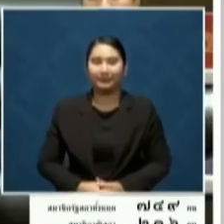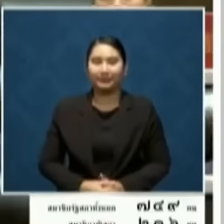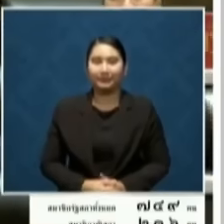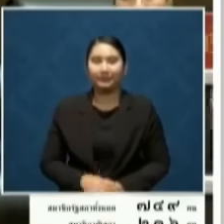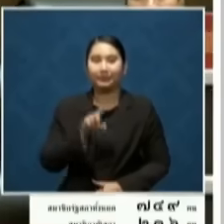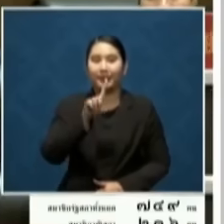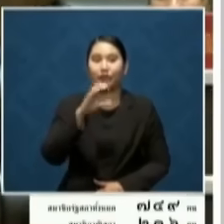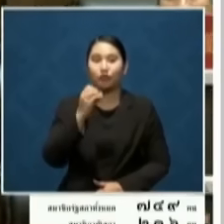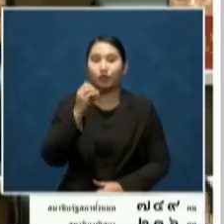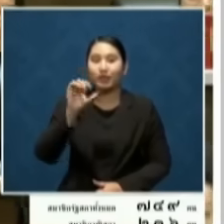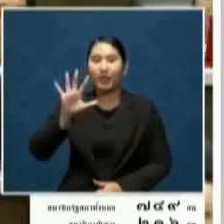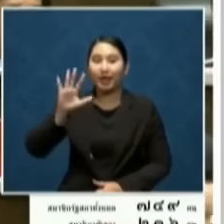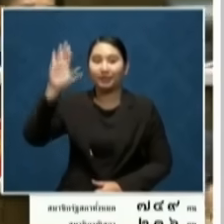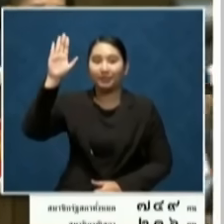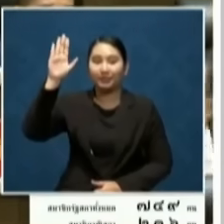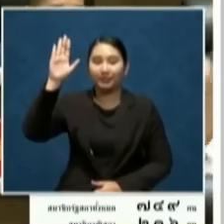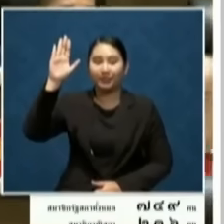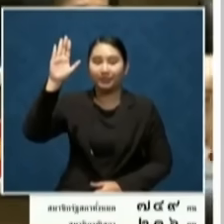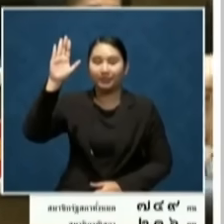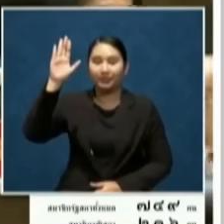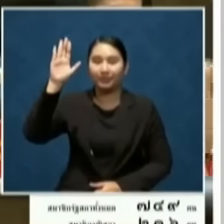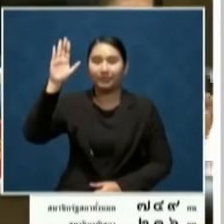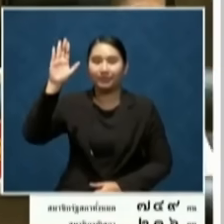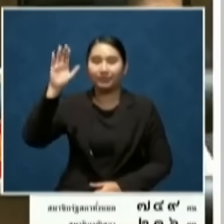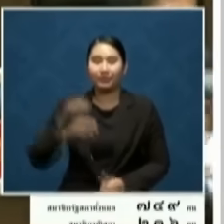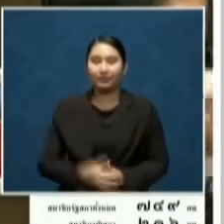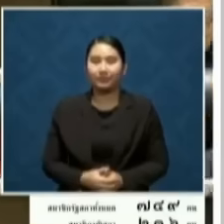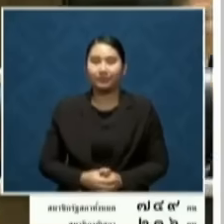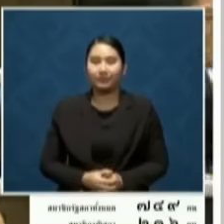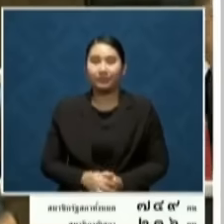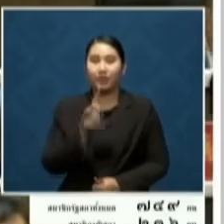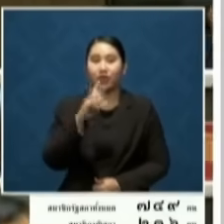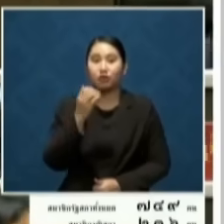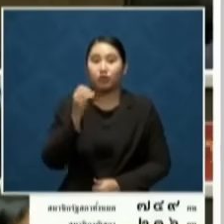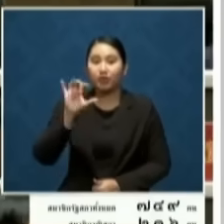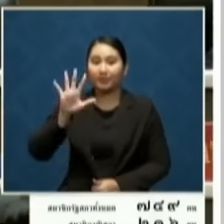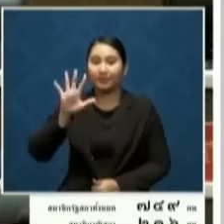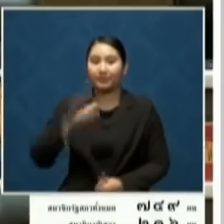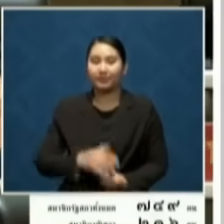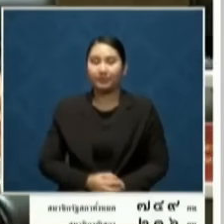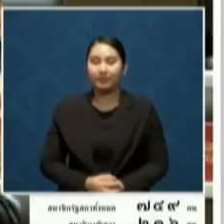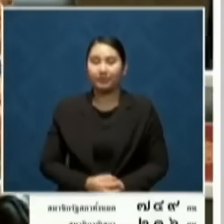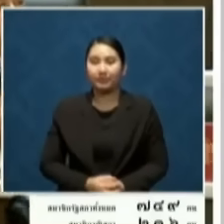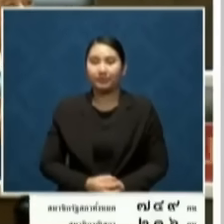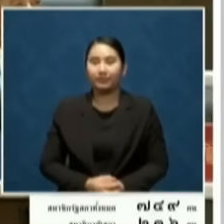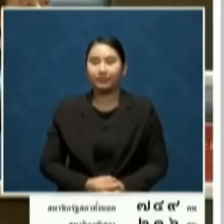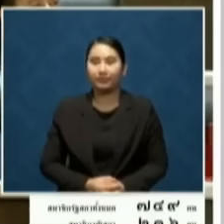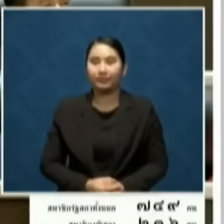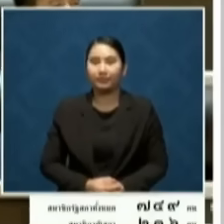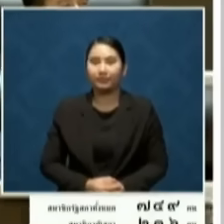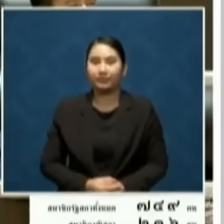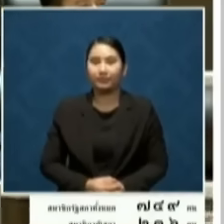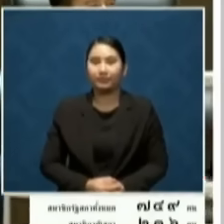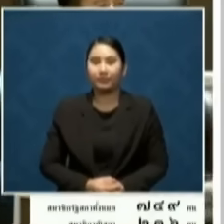1981นะคะด้วยกันแล้วก็ตอนที่ถ่ายทอดสดเนี่ยนะคะเป็นกล้องยี่ห้อ Panasonic นี่ไม่ได้มีค่าโฆษณาอะไร